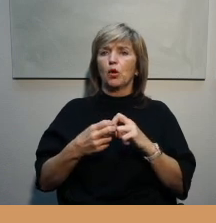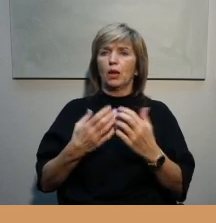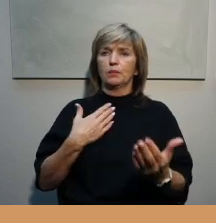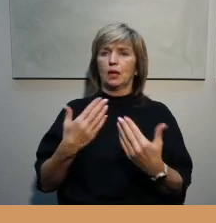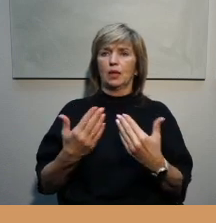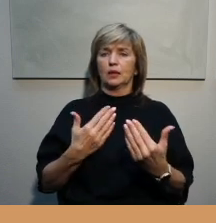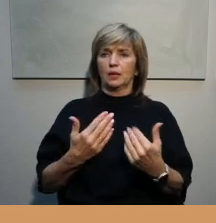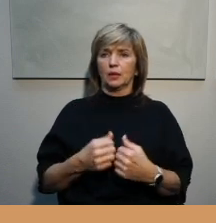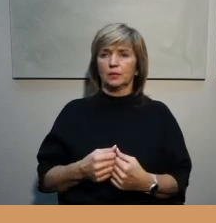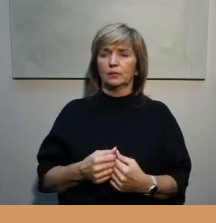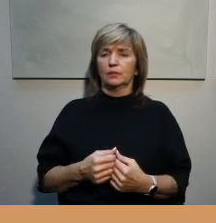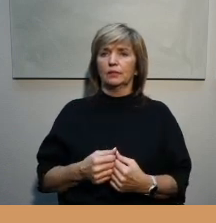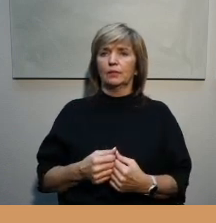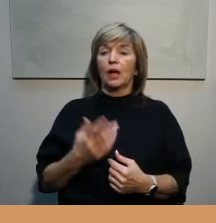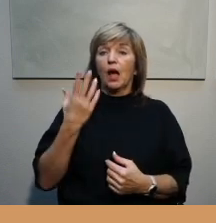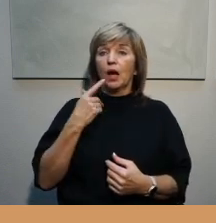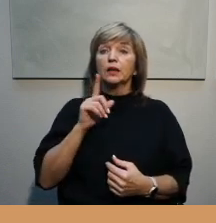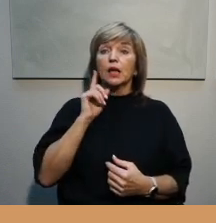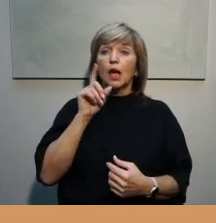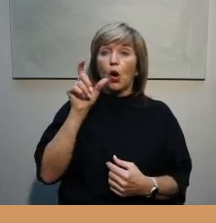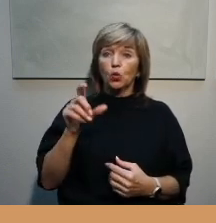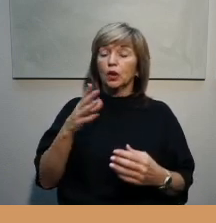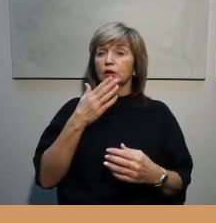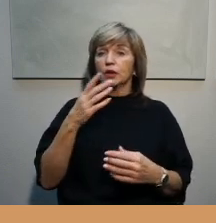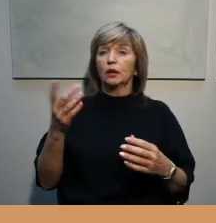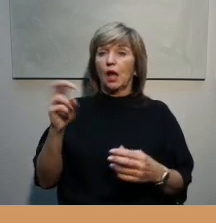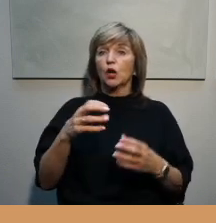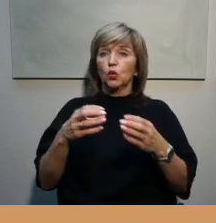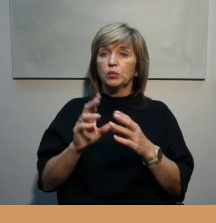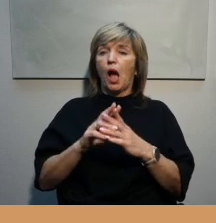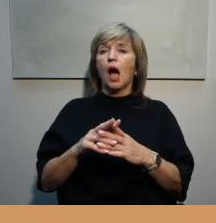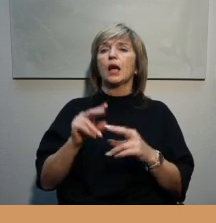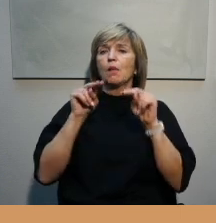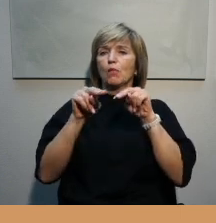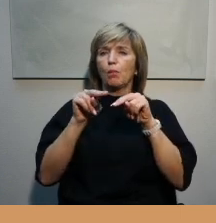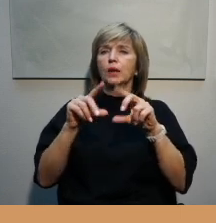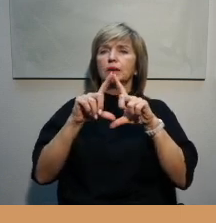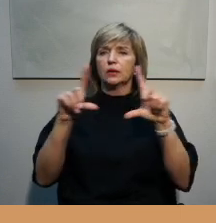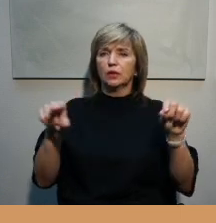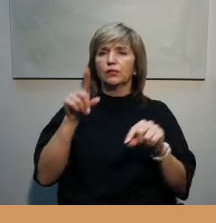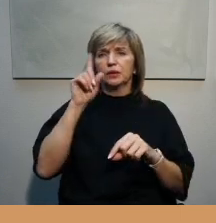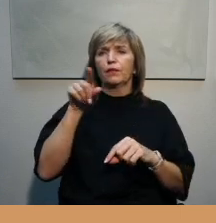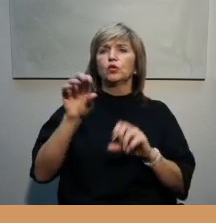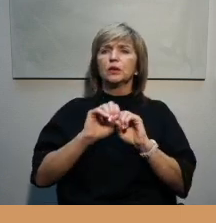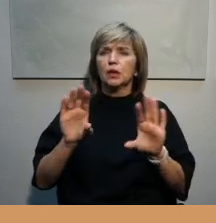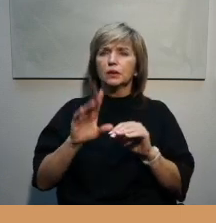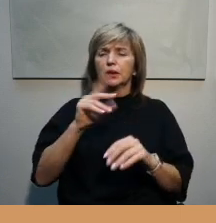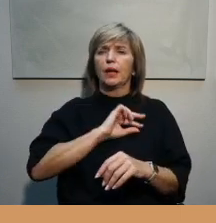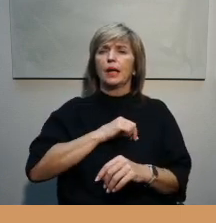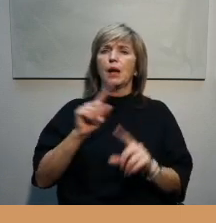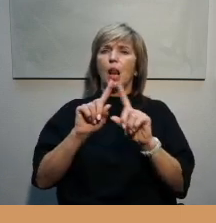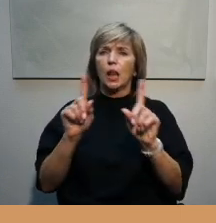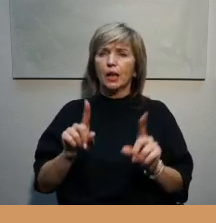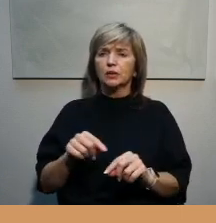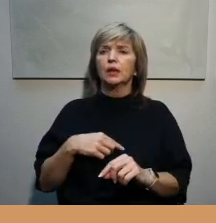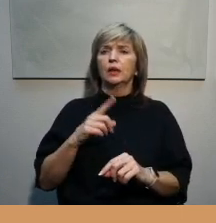attiecībās. Un tad, kad jaunieši nāk grupās, arī probācijas dienestā, mēs zinām viņu stāstus, mēs zinām viņu krimināllietas,